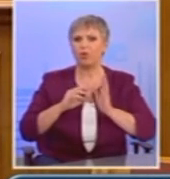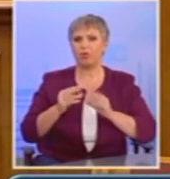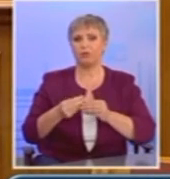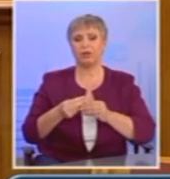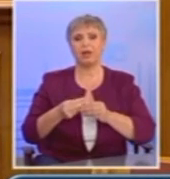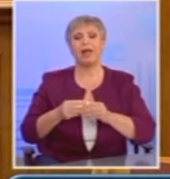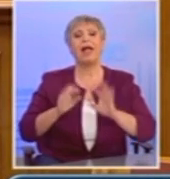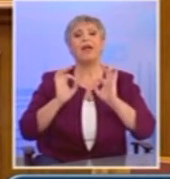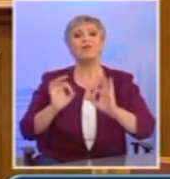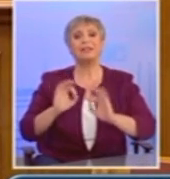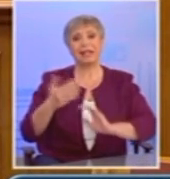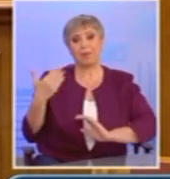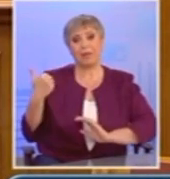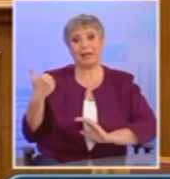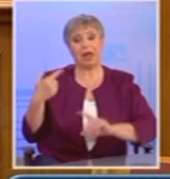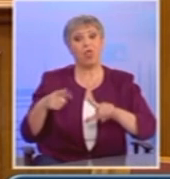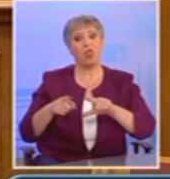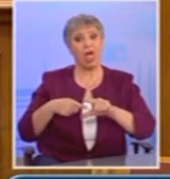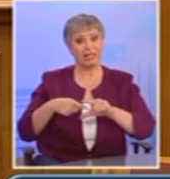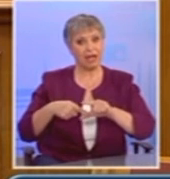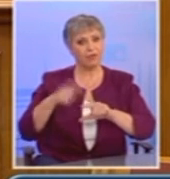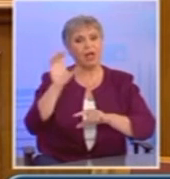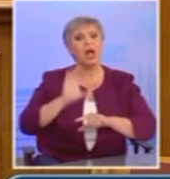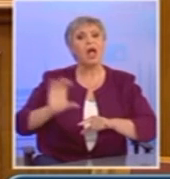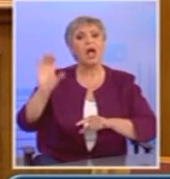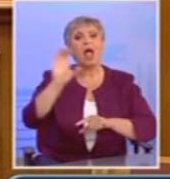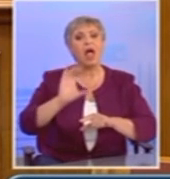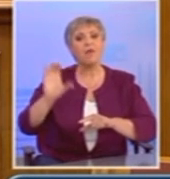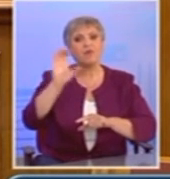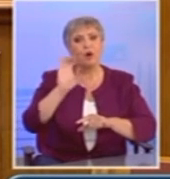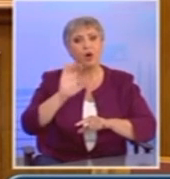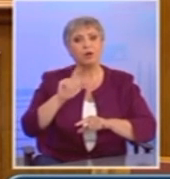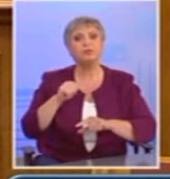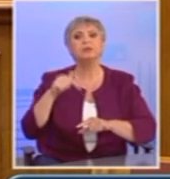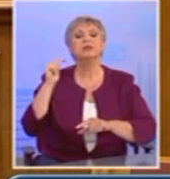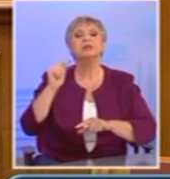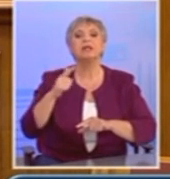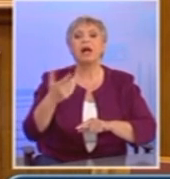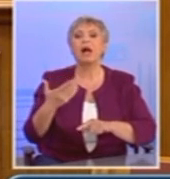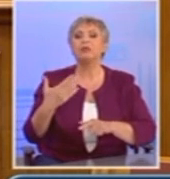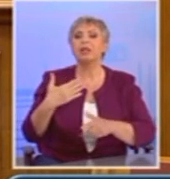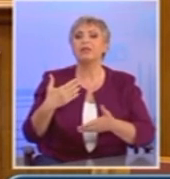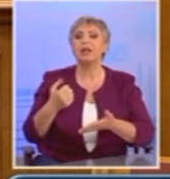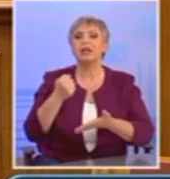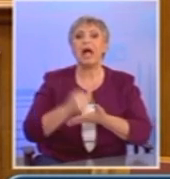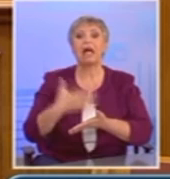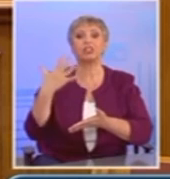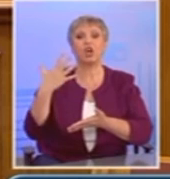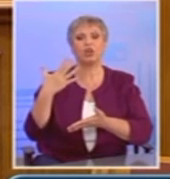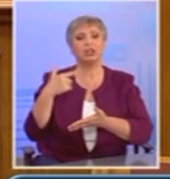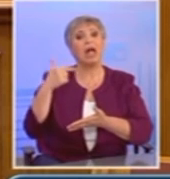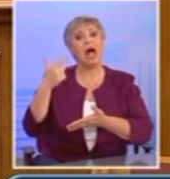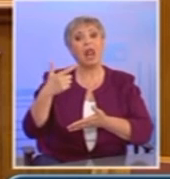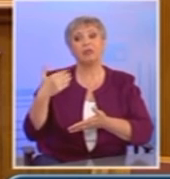ενώ το Δεκέμβριο οι εταίροι ζητούσαν 1 δις επιπλέον για να κλείσει η αξιολόγηση, εσείς οι ίδιοι